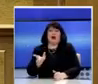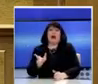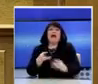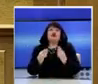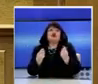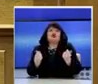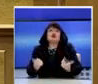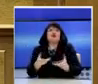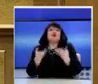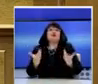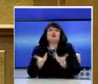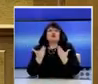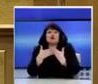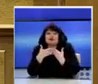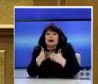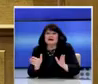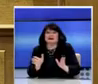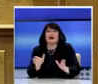ανοίξουν το ζήτημα?